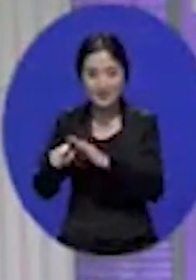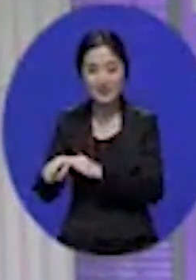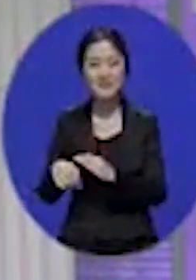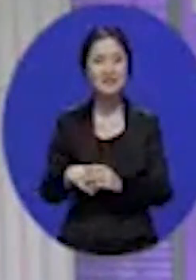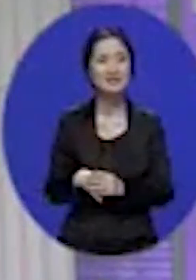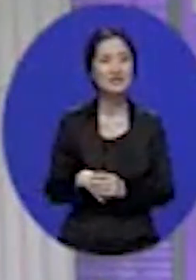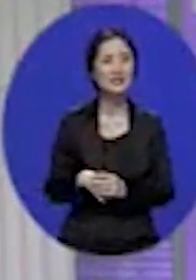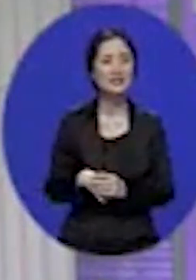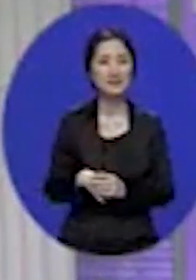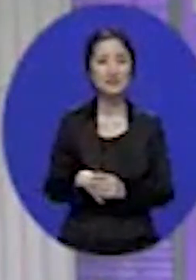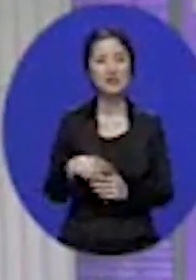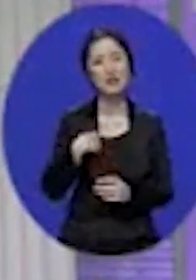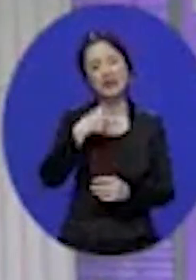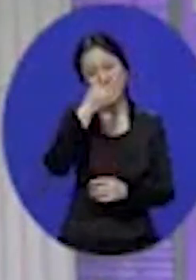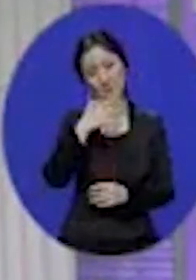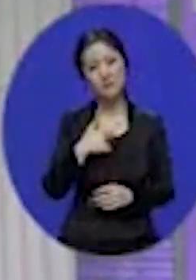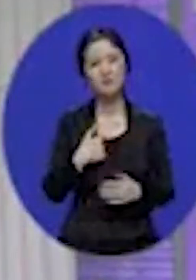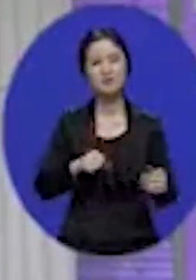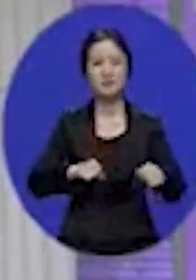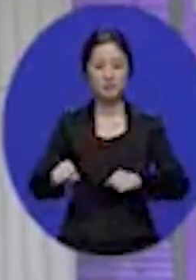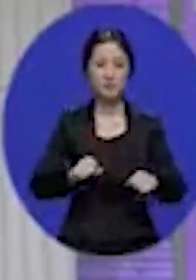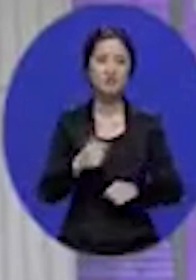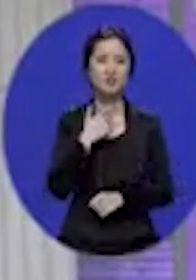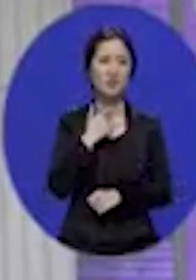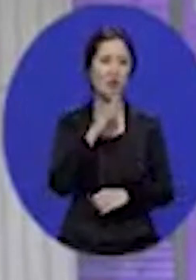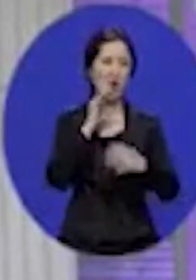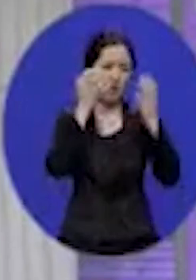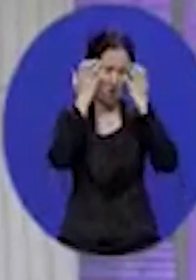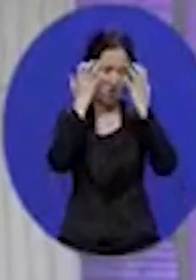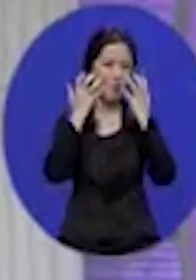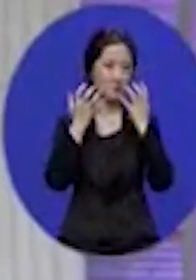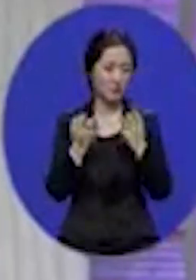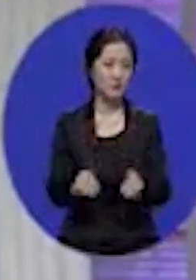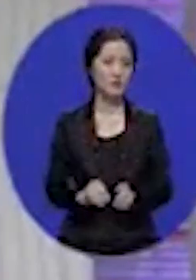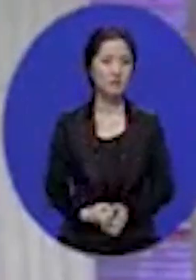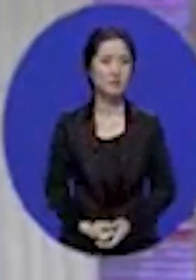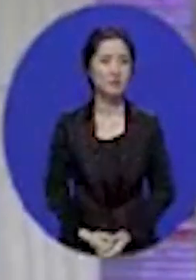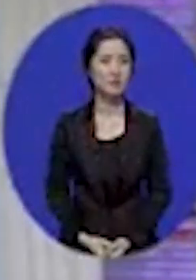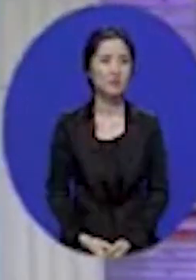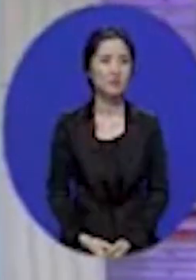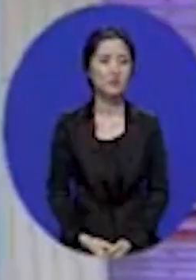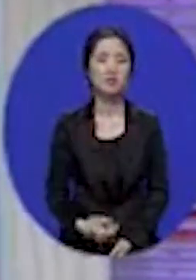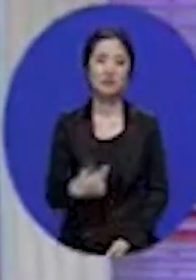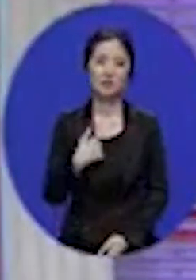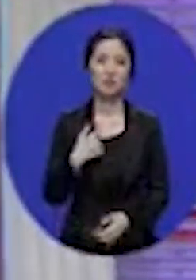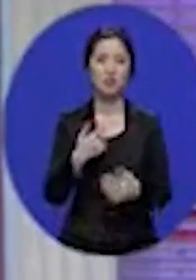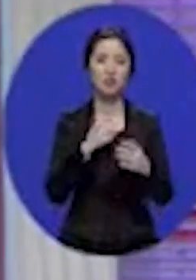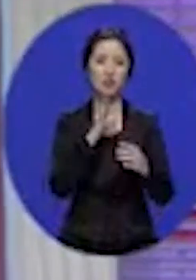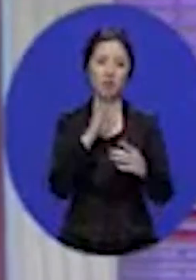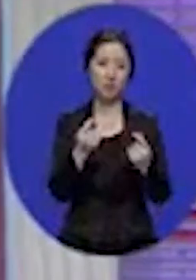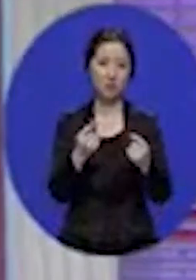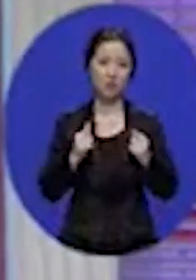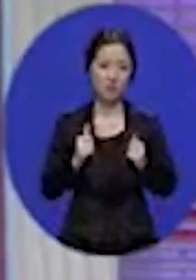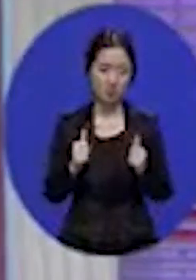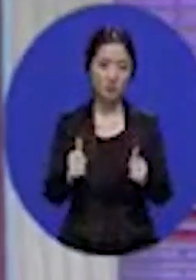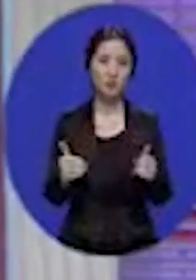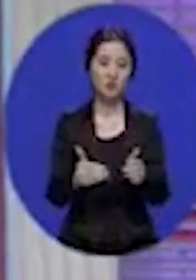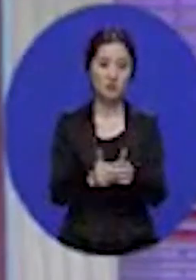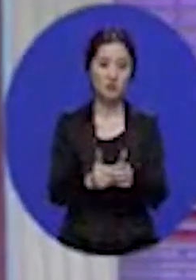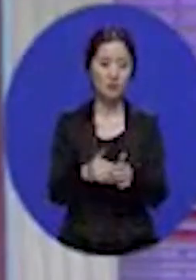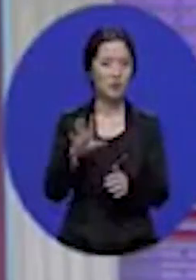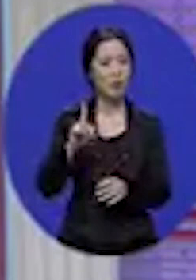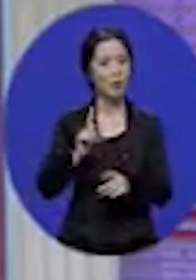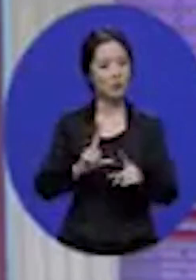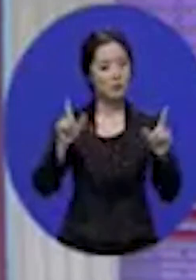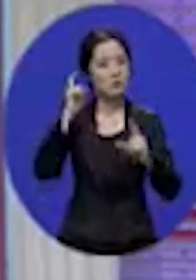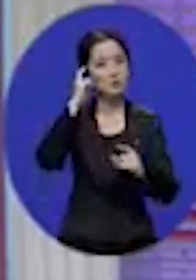있잖아요. 리포터들이 하는 방송. 사실 그게 굉장히 고생 많이 하는 방송이거든요. 근데 이제 그런 방송을 주로 이렇게 하게 됐습니다. 근데 어떤 생각이